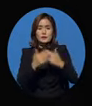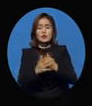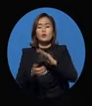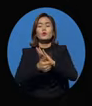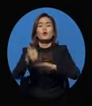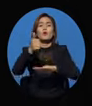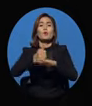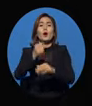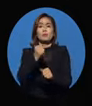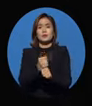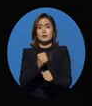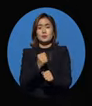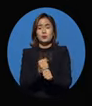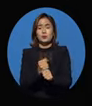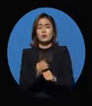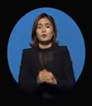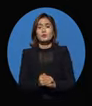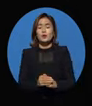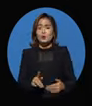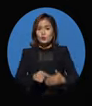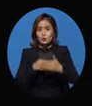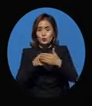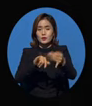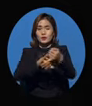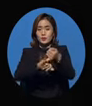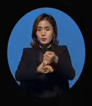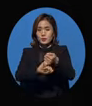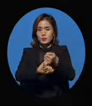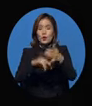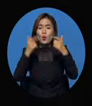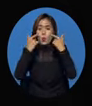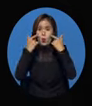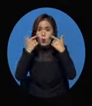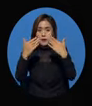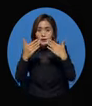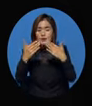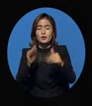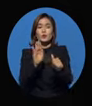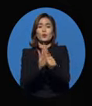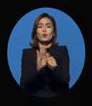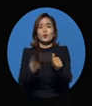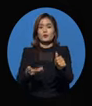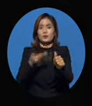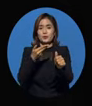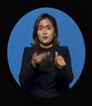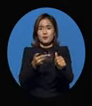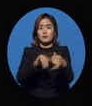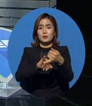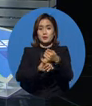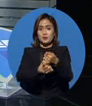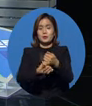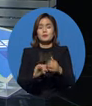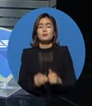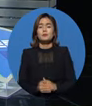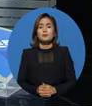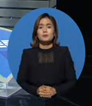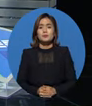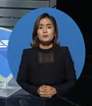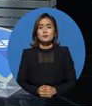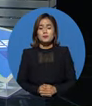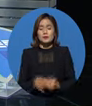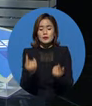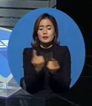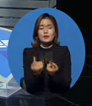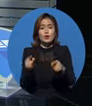성과를 만들어 내서 어 추진해 가겠습니다 확실하게 뒷받침해 가겠다는 말씀을 드리겠습니다 4 더불어